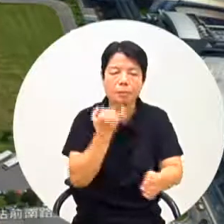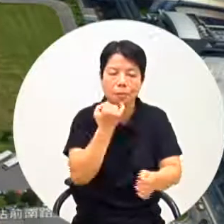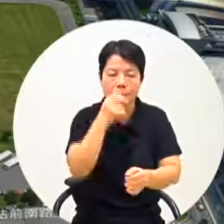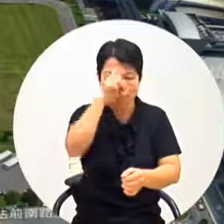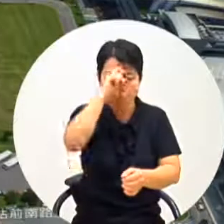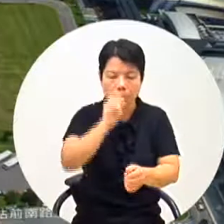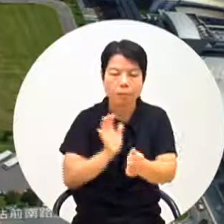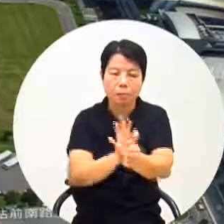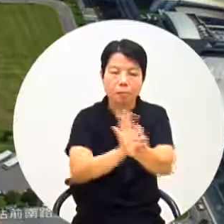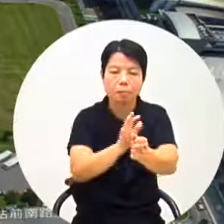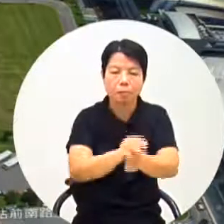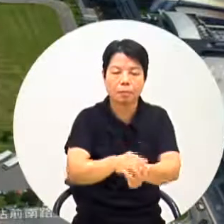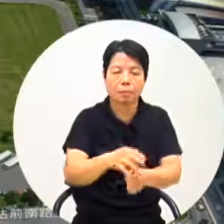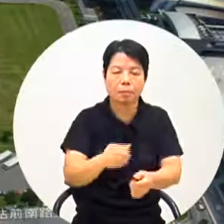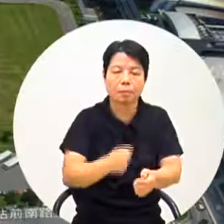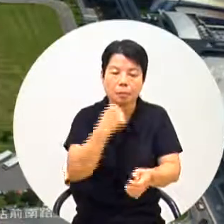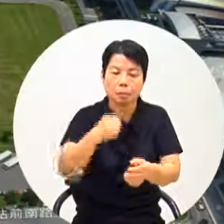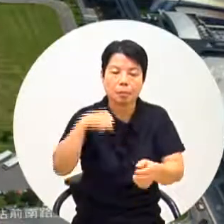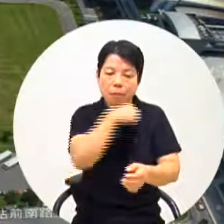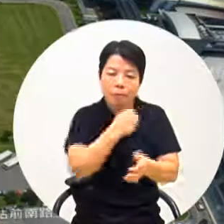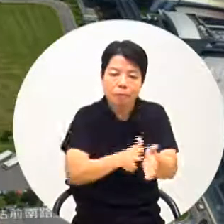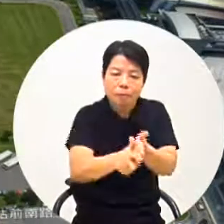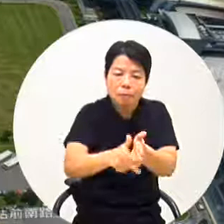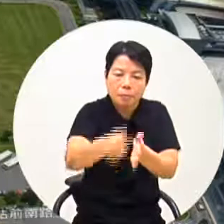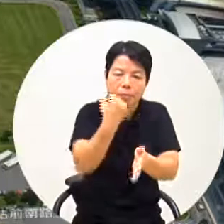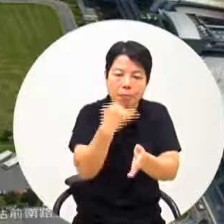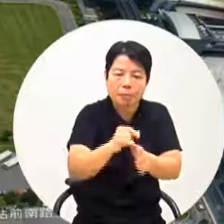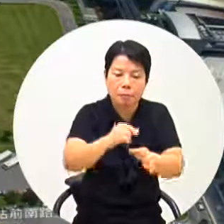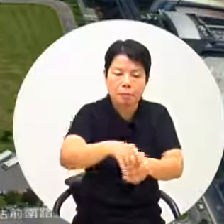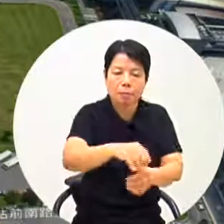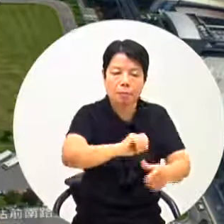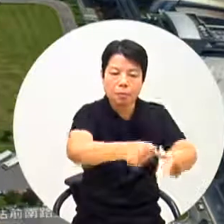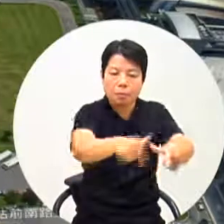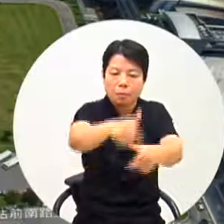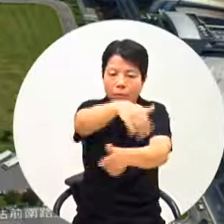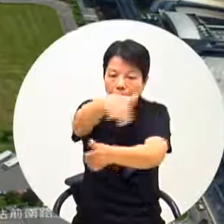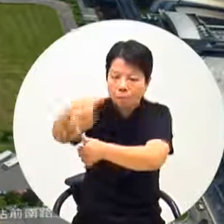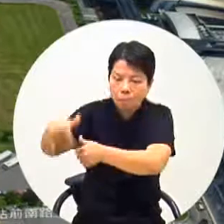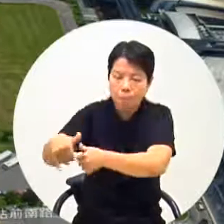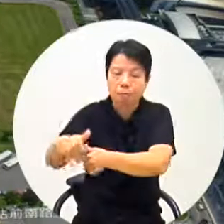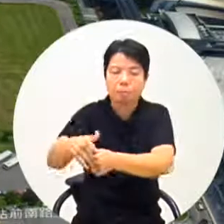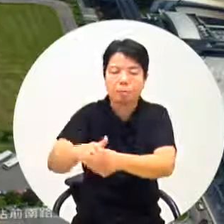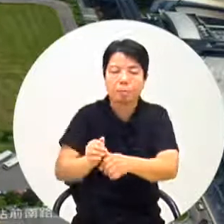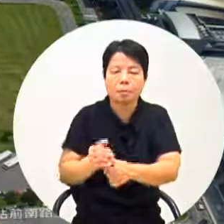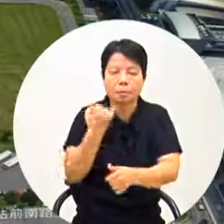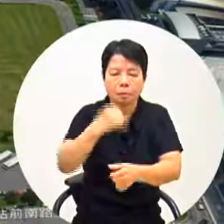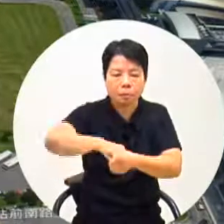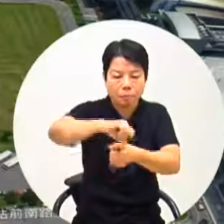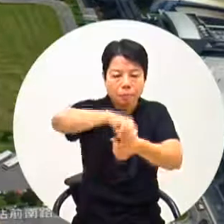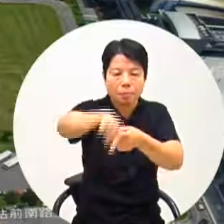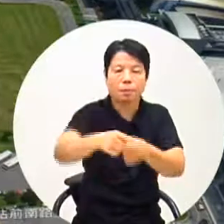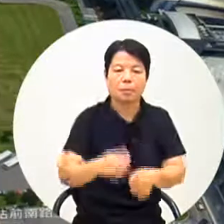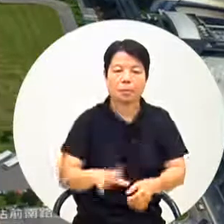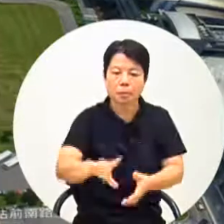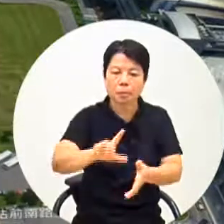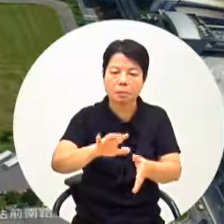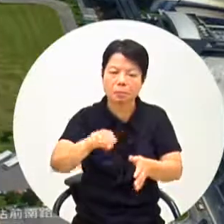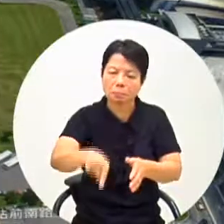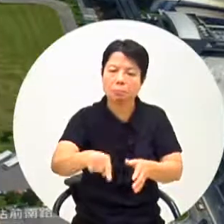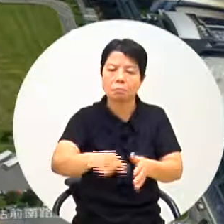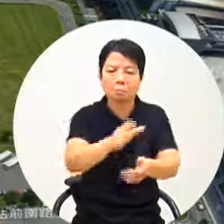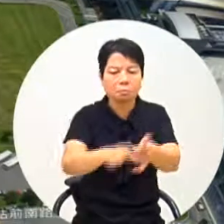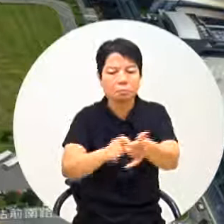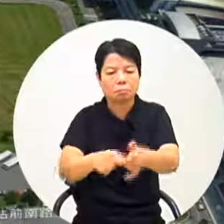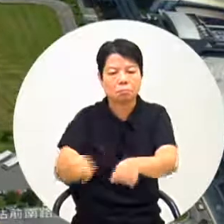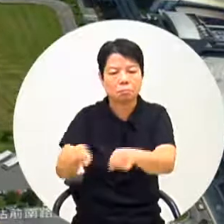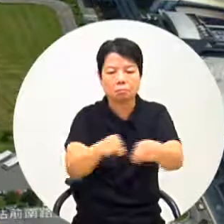运专用区呢的开发，跟加速招业的这个招商的作业。因为这个案子已经拖延超过10年，那市都